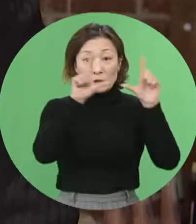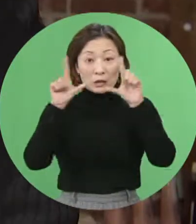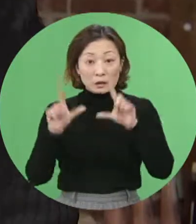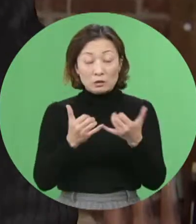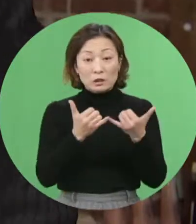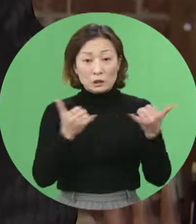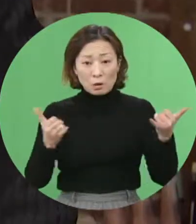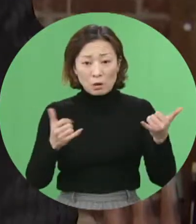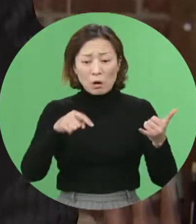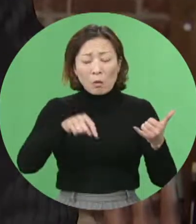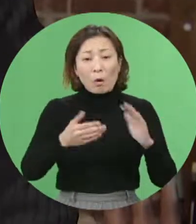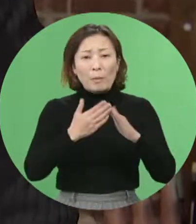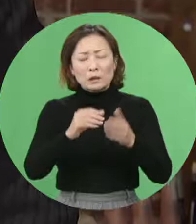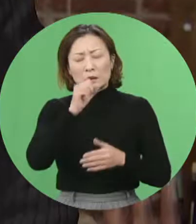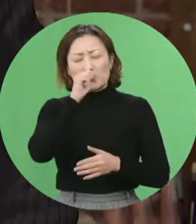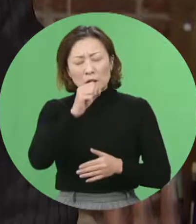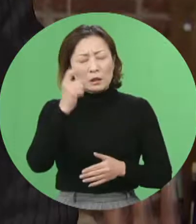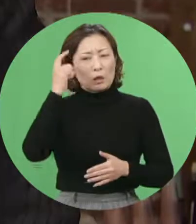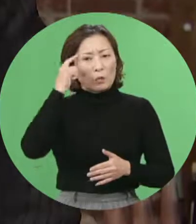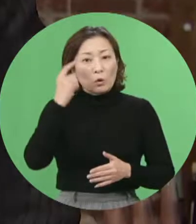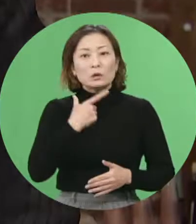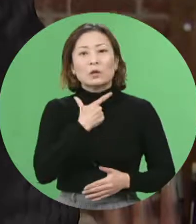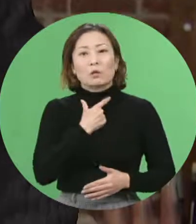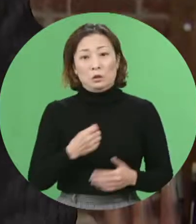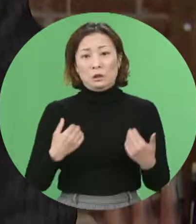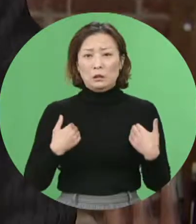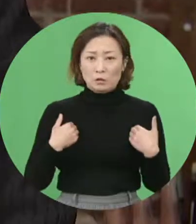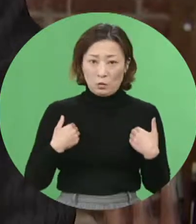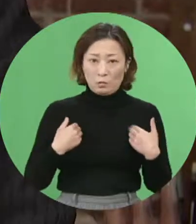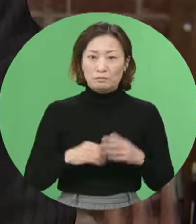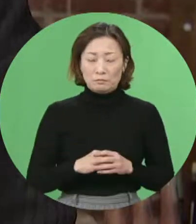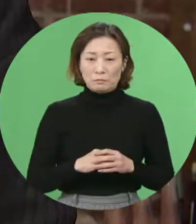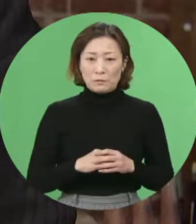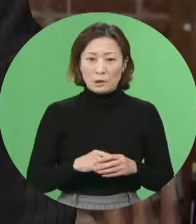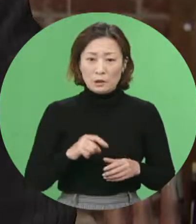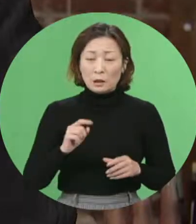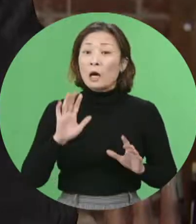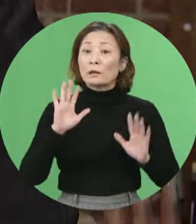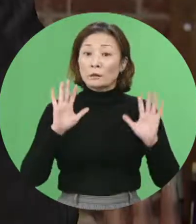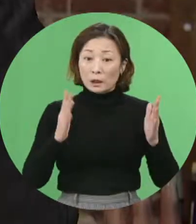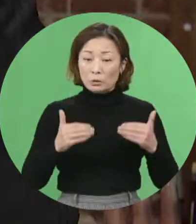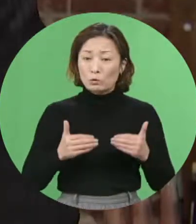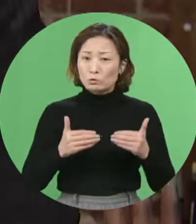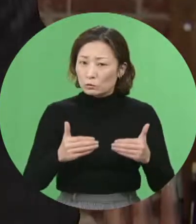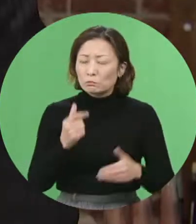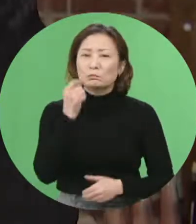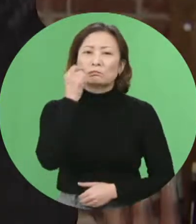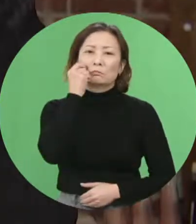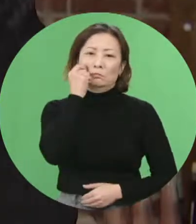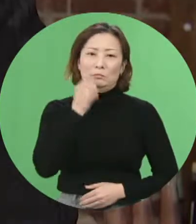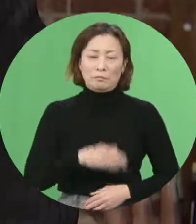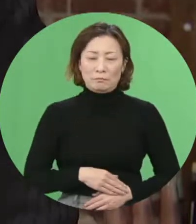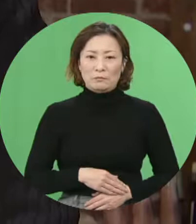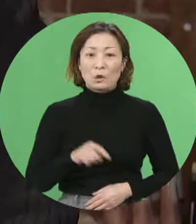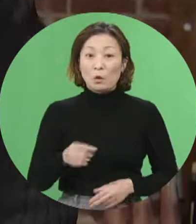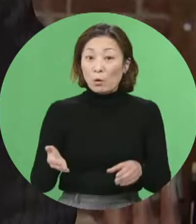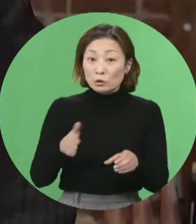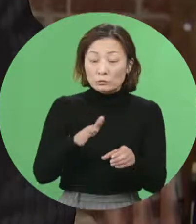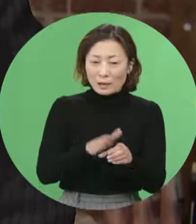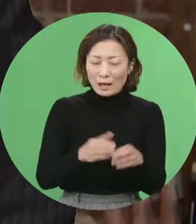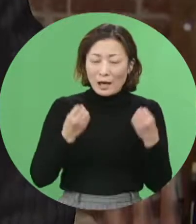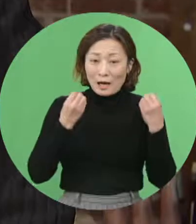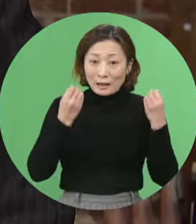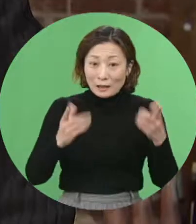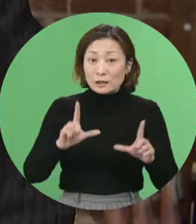町がいいと思ってもらわなきゃ町づくりとかこういうことが進まないわけですから、そういうことも含めて新しい形